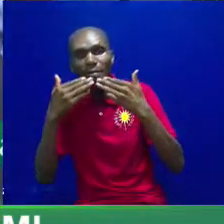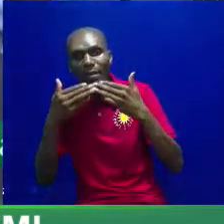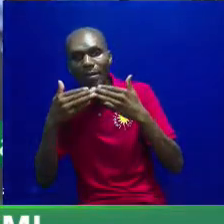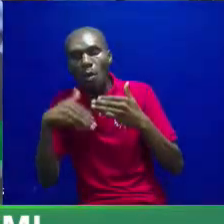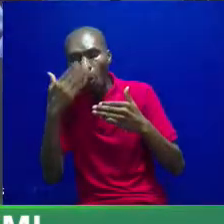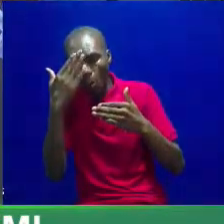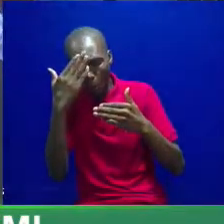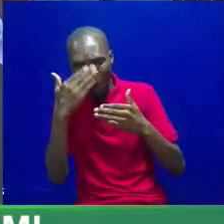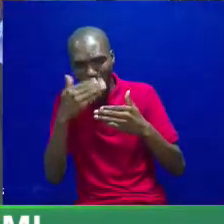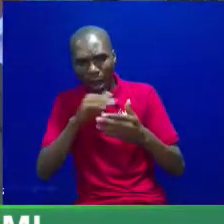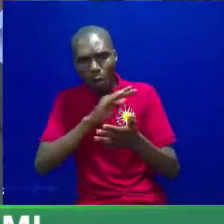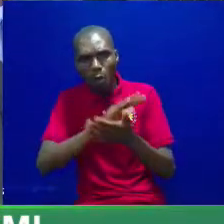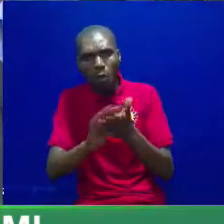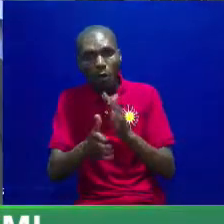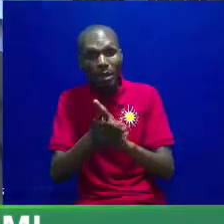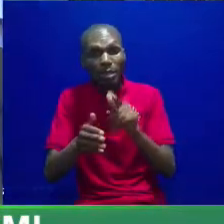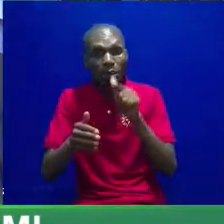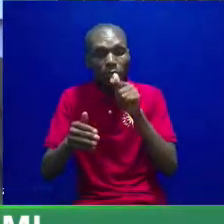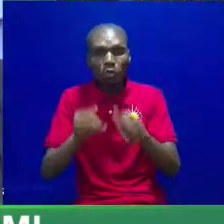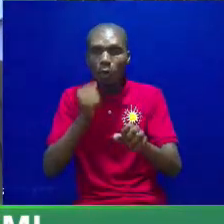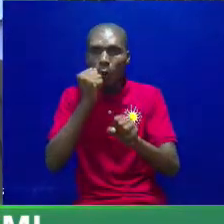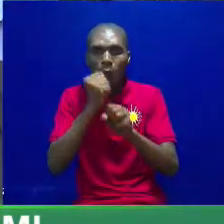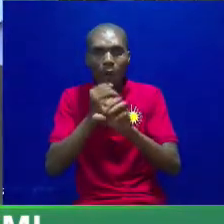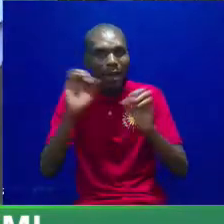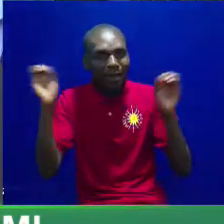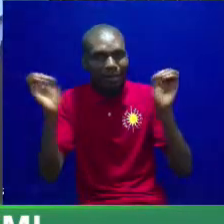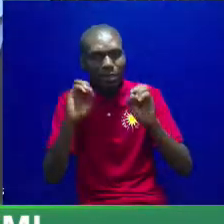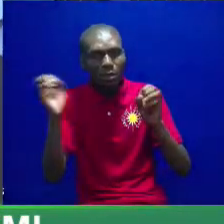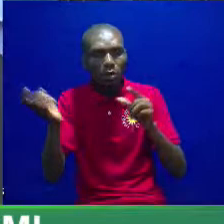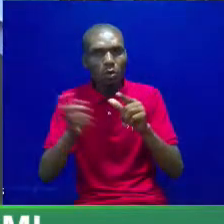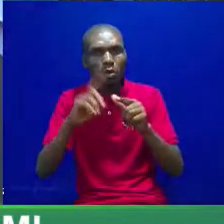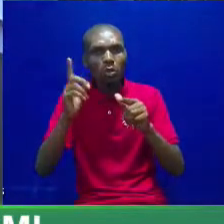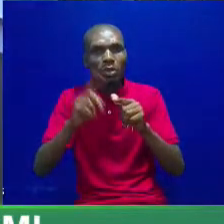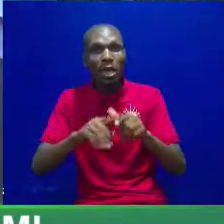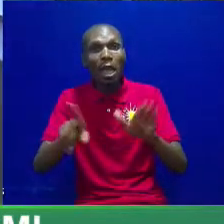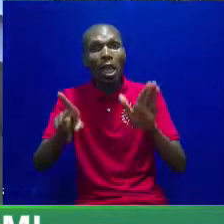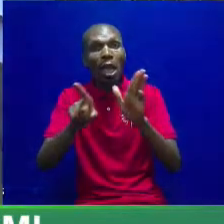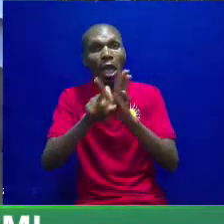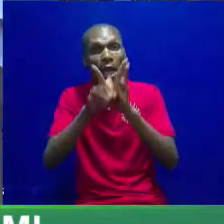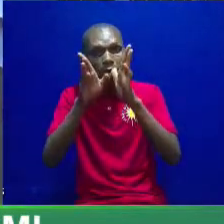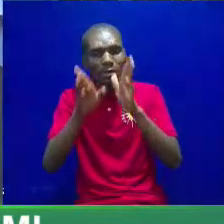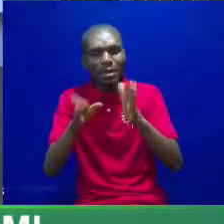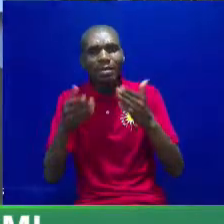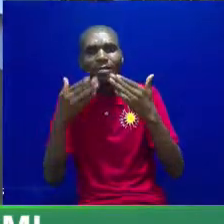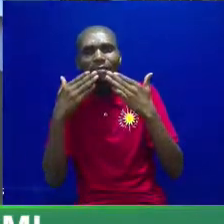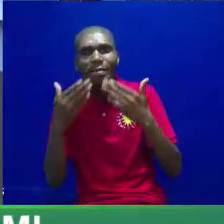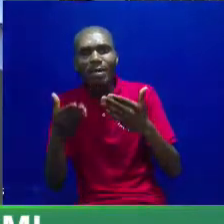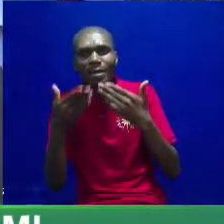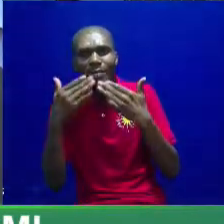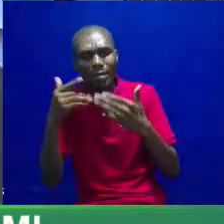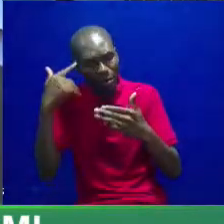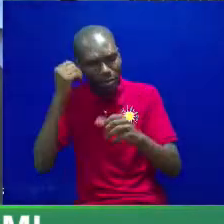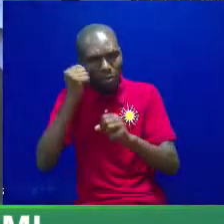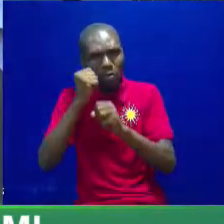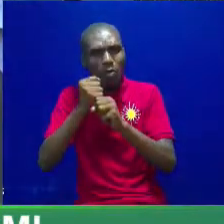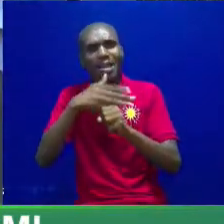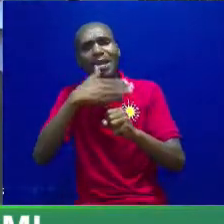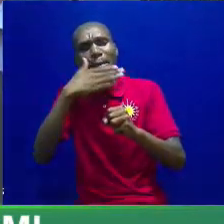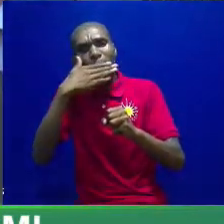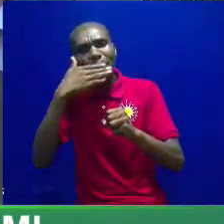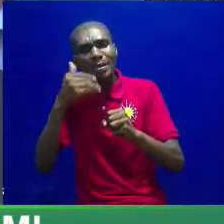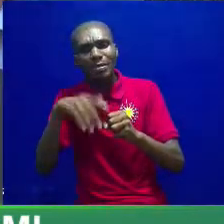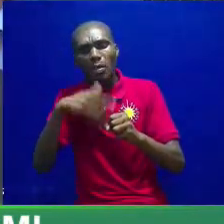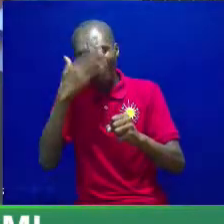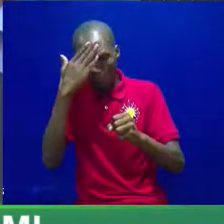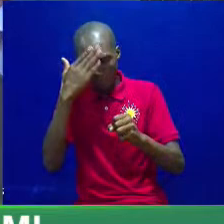ekiagera without you gasienjare koba naboigo omo loyo ito mbu ya mono ase egasien engene kwa kolis